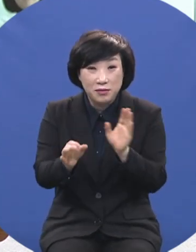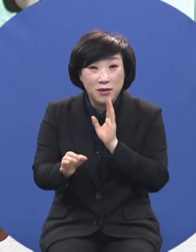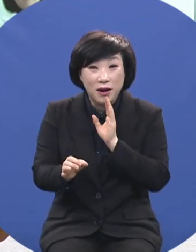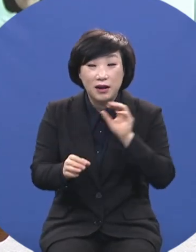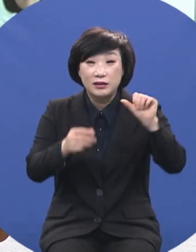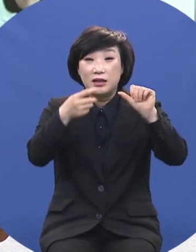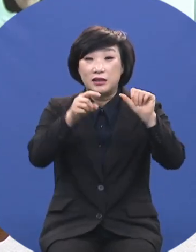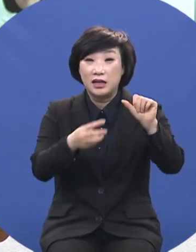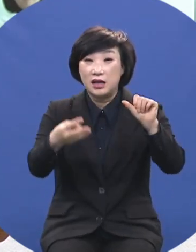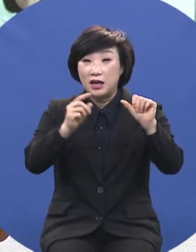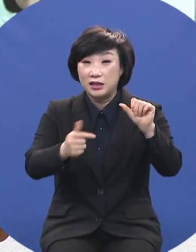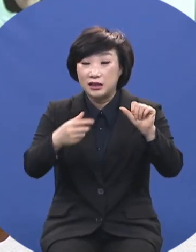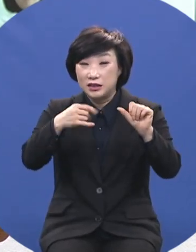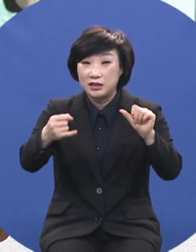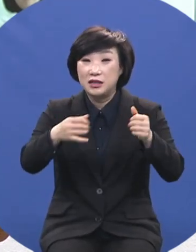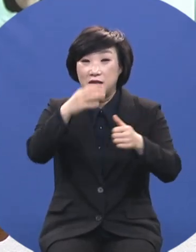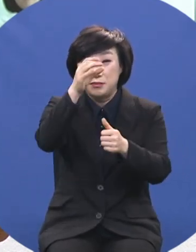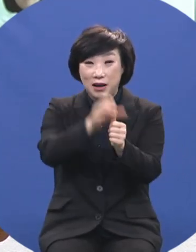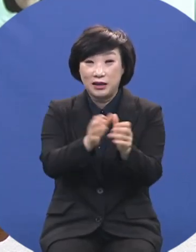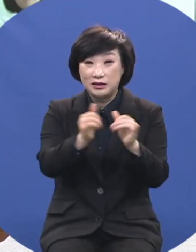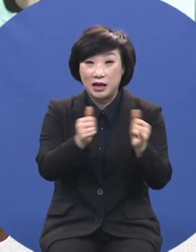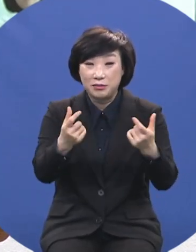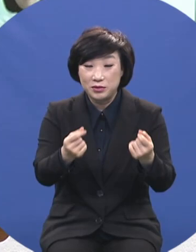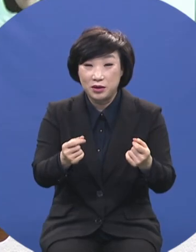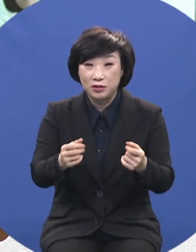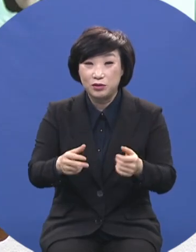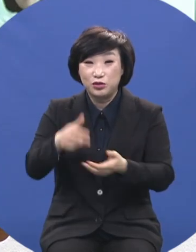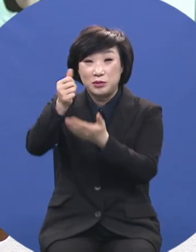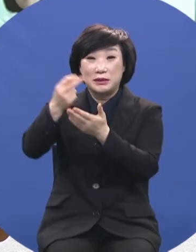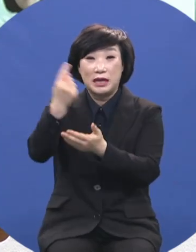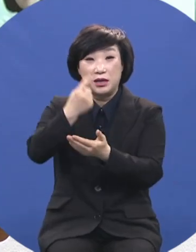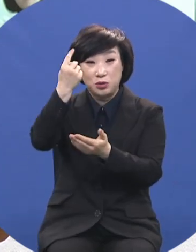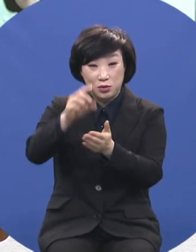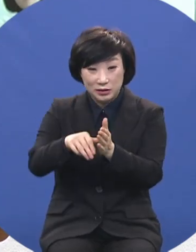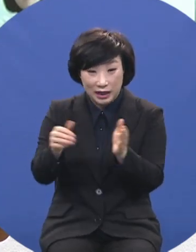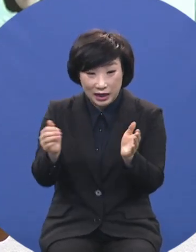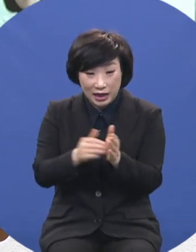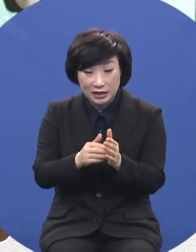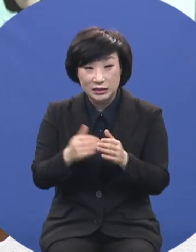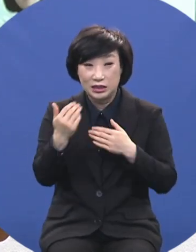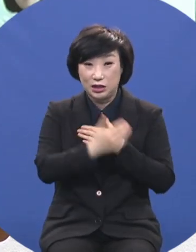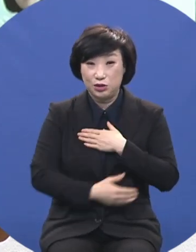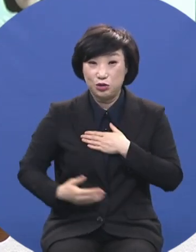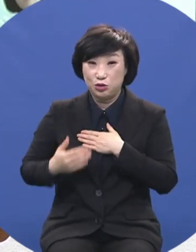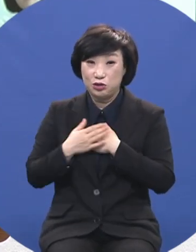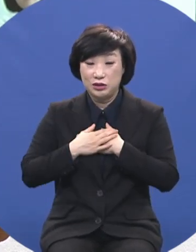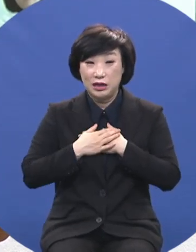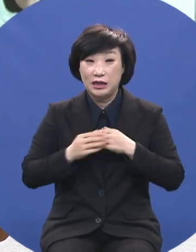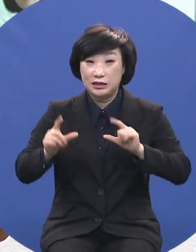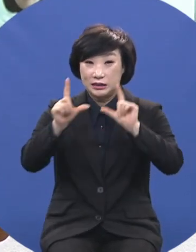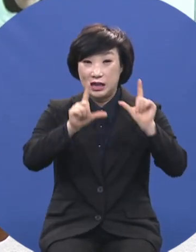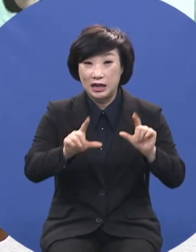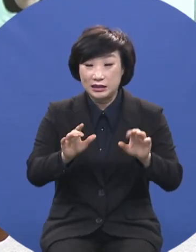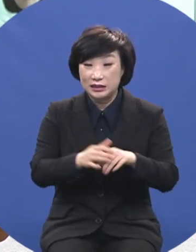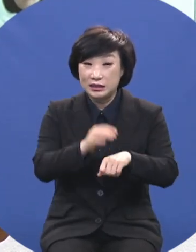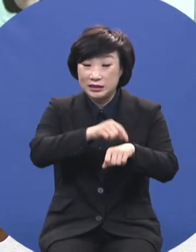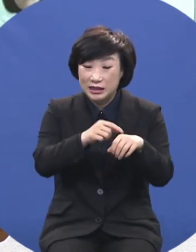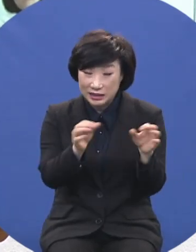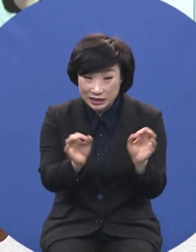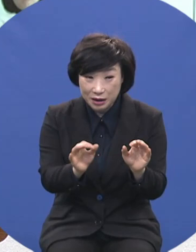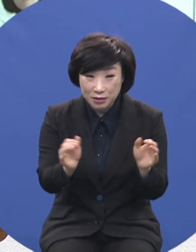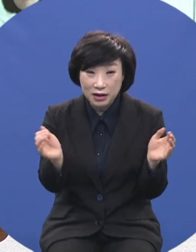자와 같이 주님이 다시 오실 그날까지 내 육신에 사는 이 짧은